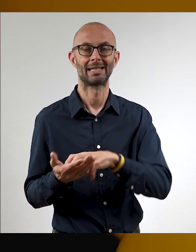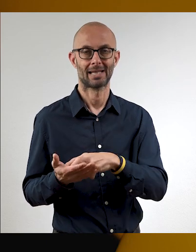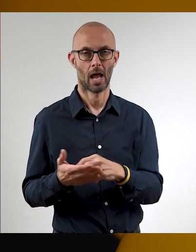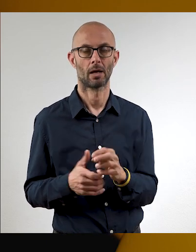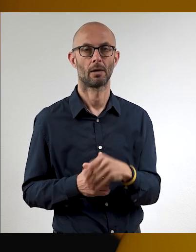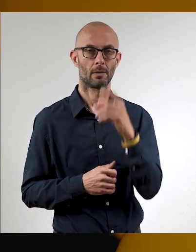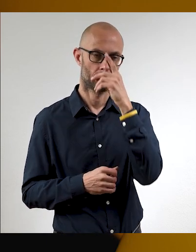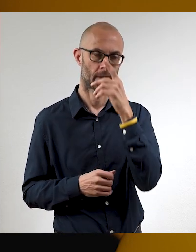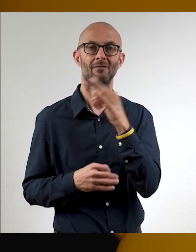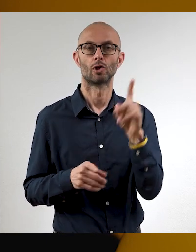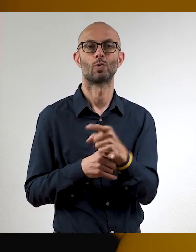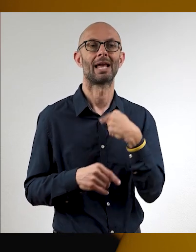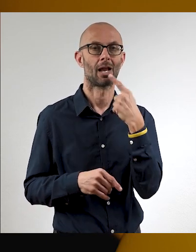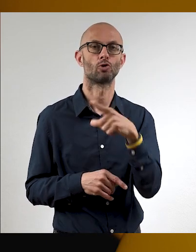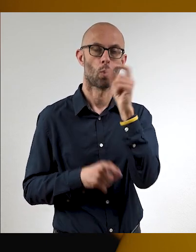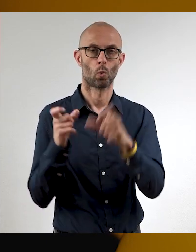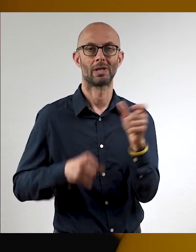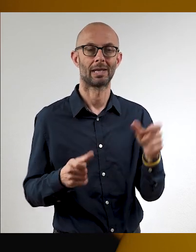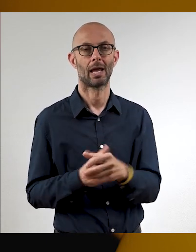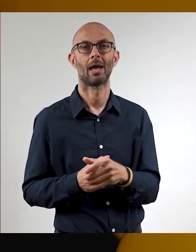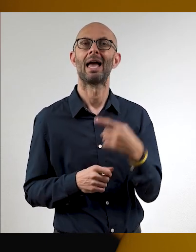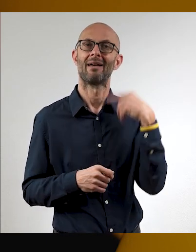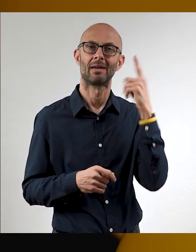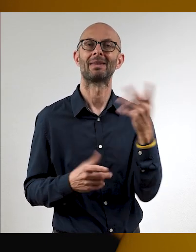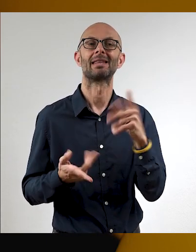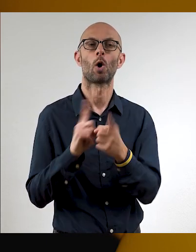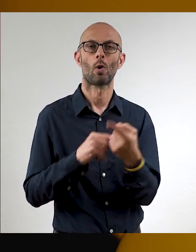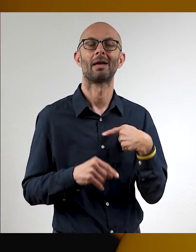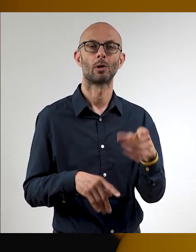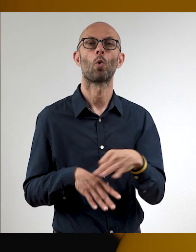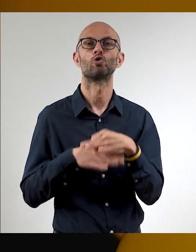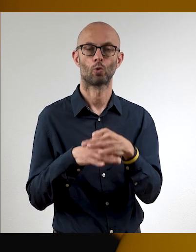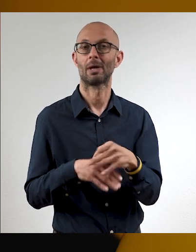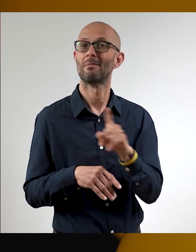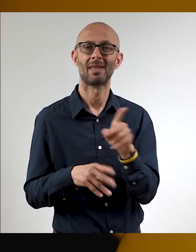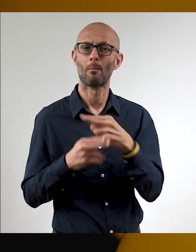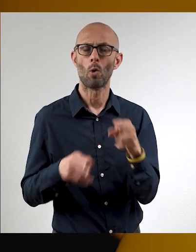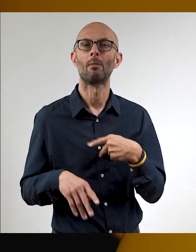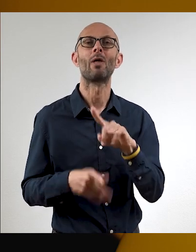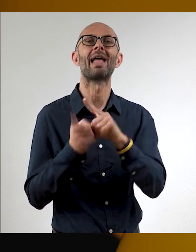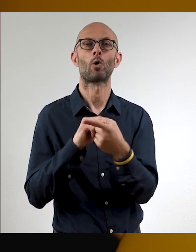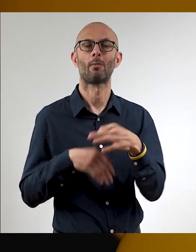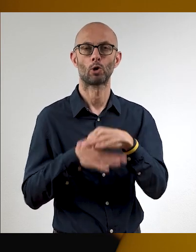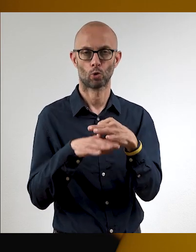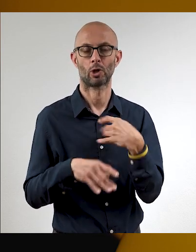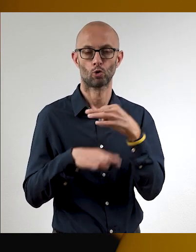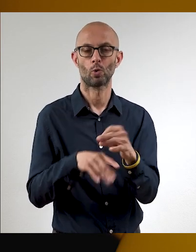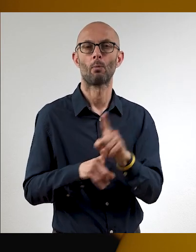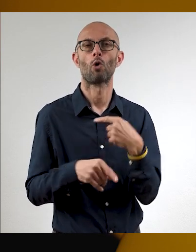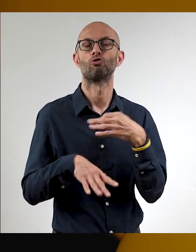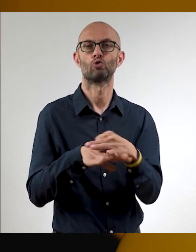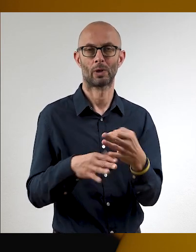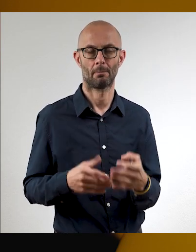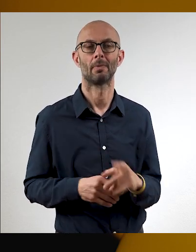strah. Ne? Čas tudi rečejo ljudje, vem, da je narobe, da tako čutam. Ne moramo narobe čutati. Čutam tako, kot kar